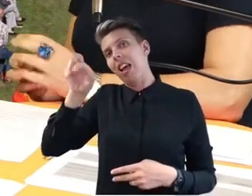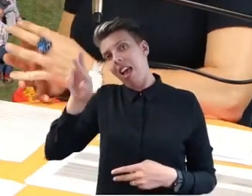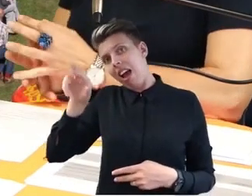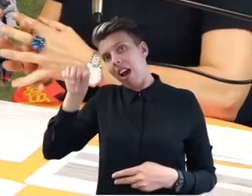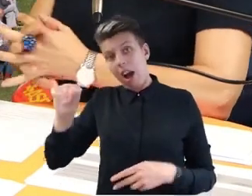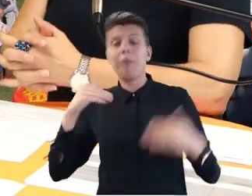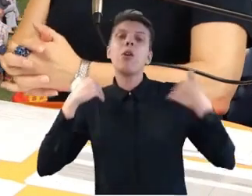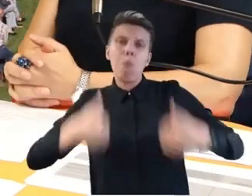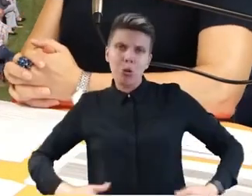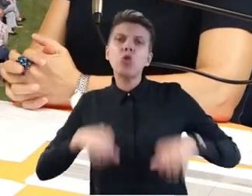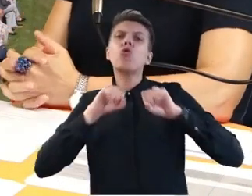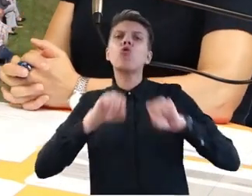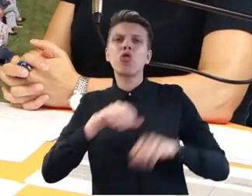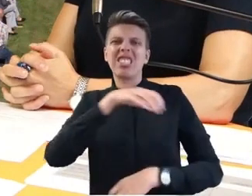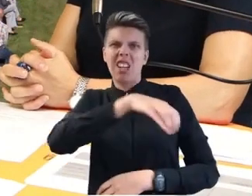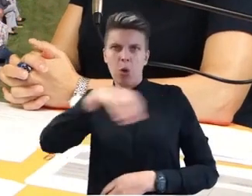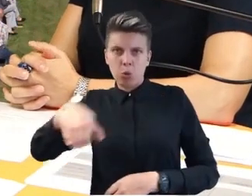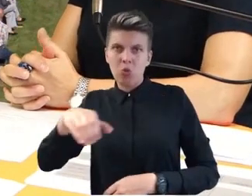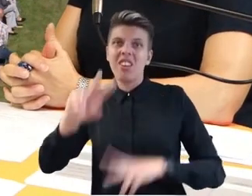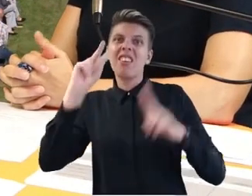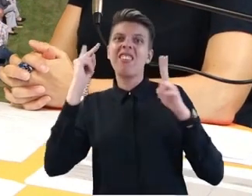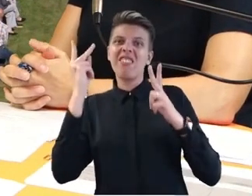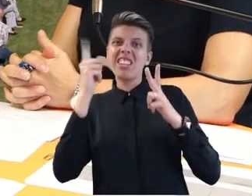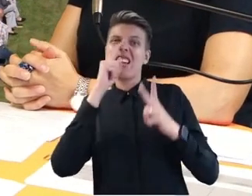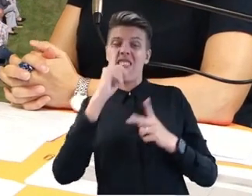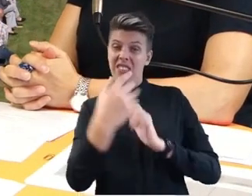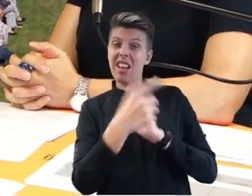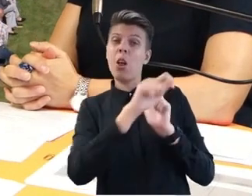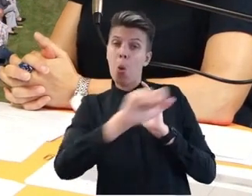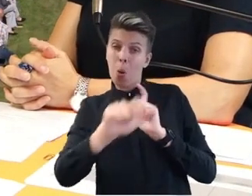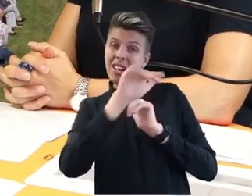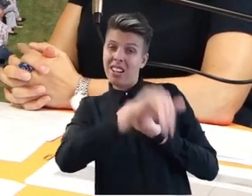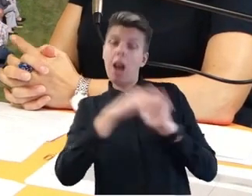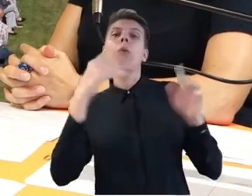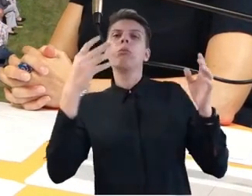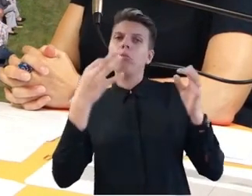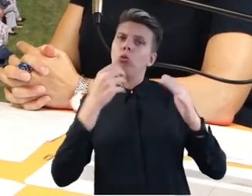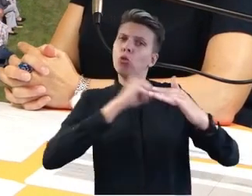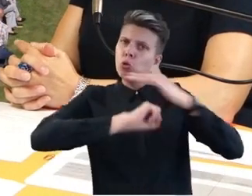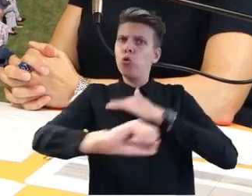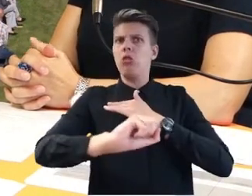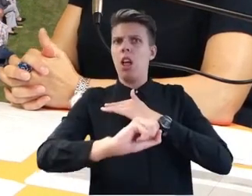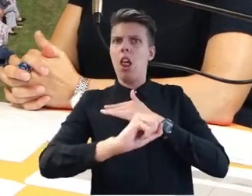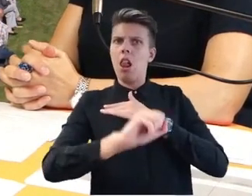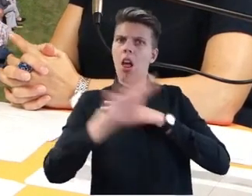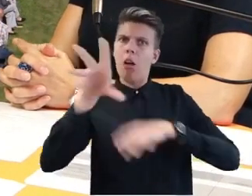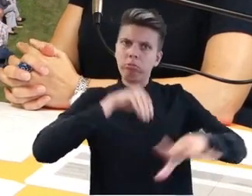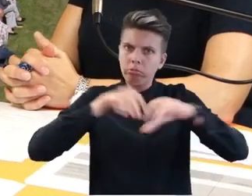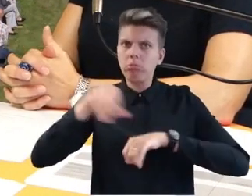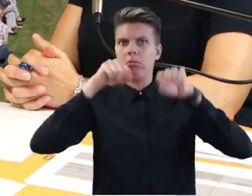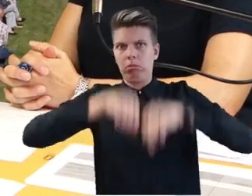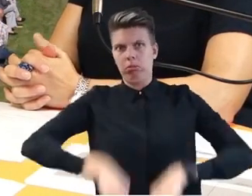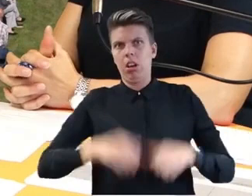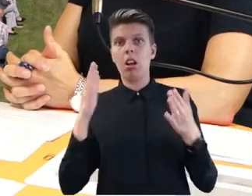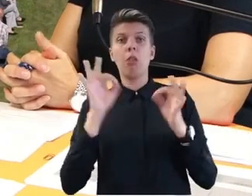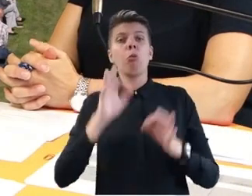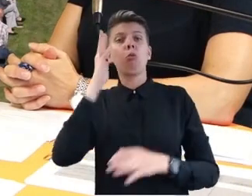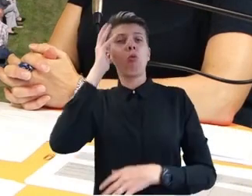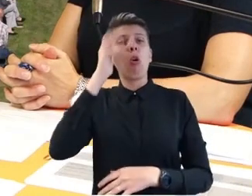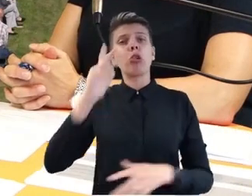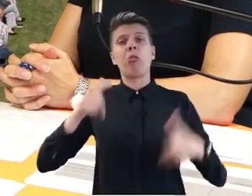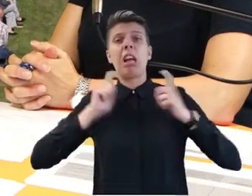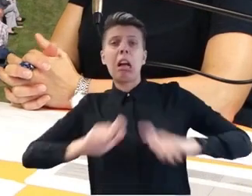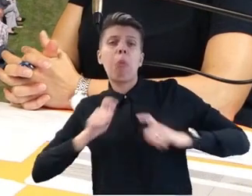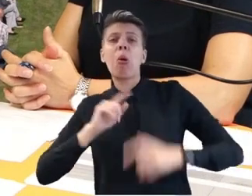schutzausrüstung nahe bei den einsatzkräften ist damit die auch in einer lage schnell benutzt werden kann weil nur dann kann sie drücken das